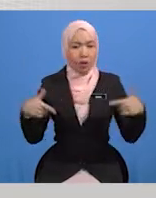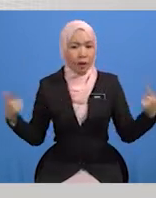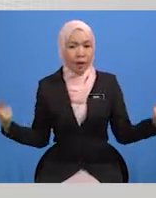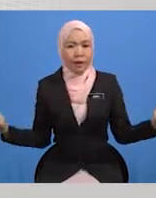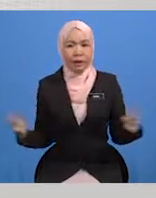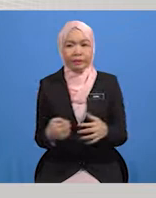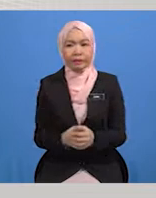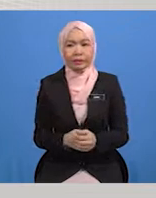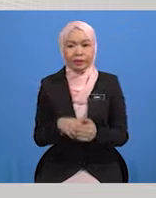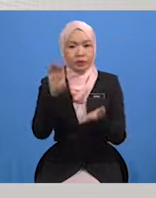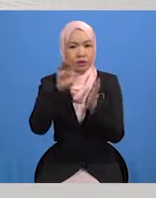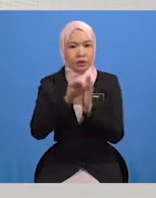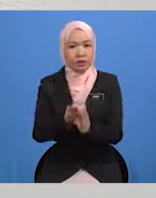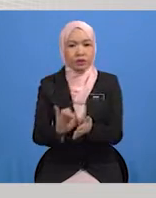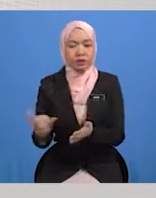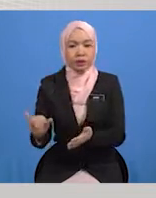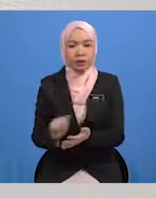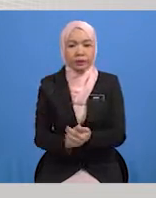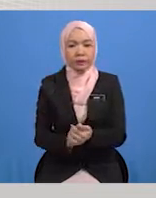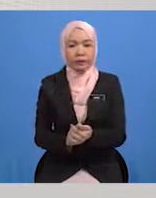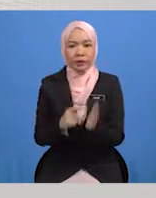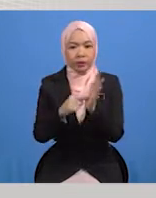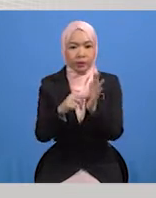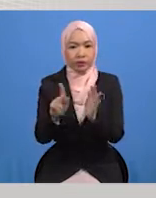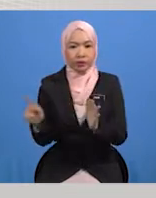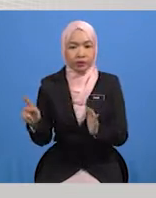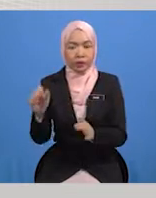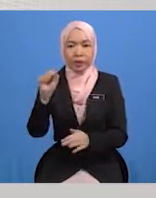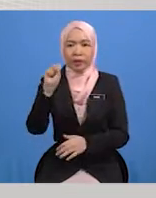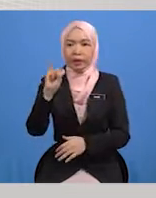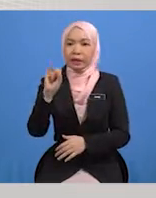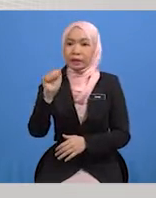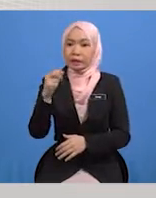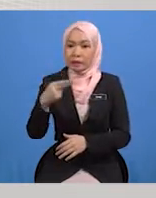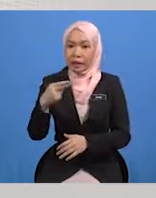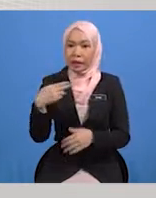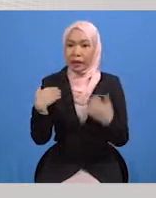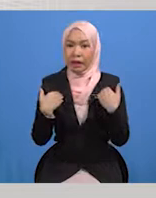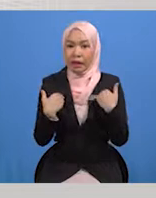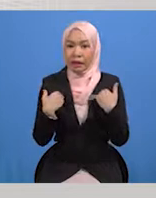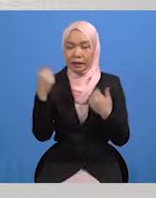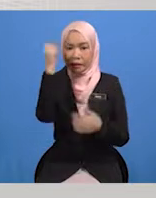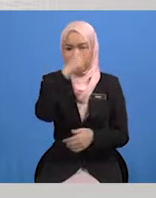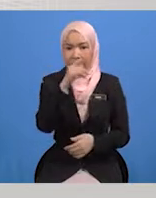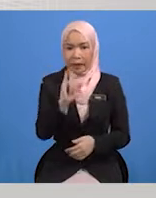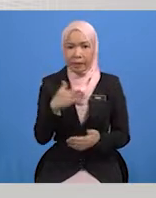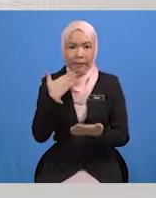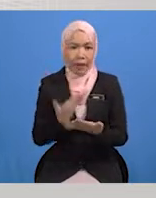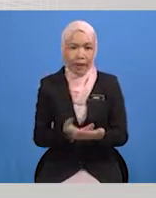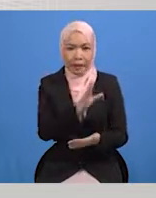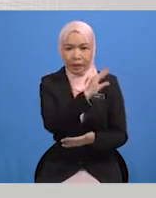buktinya Asiah Samiah mempunyai adab sopan dan berbudi bahasa